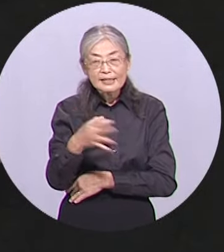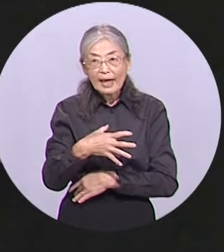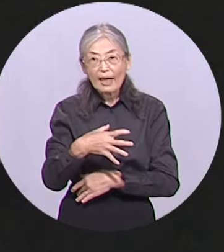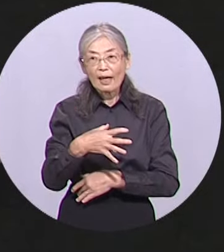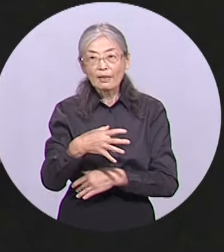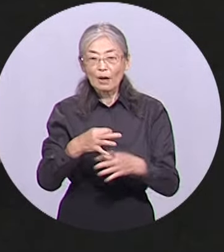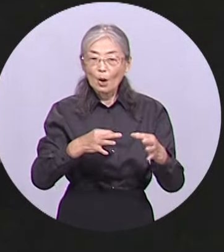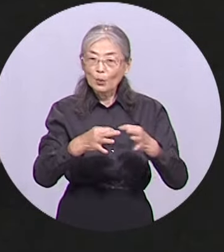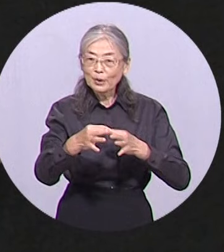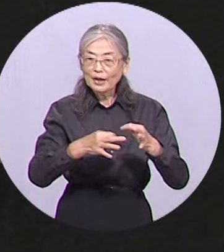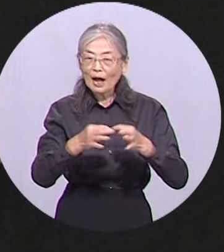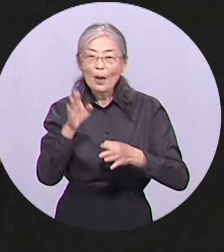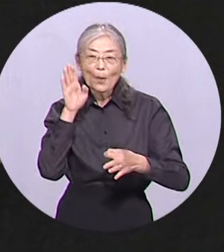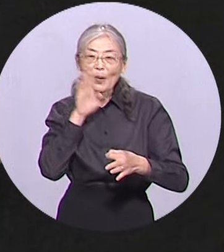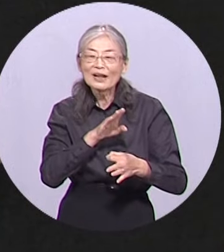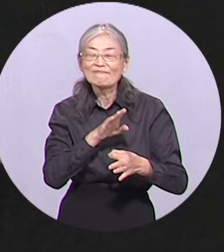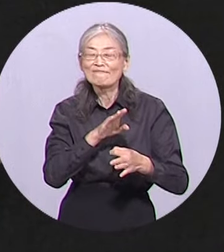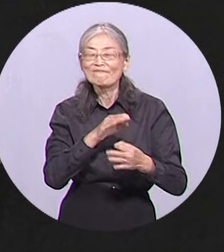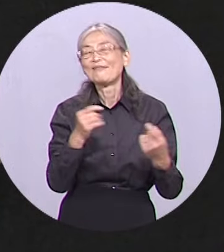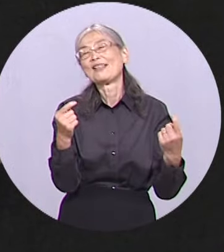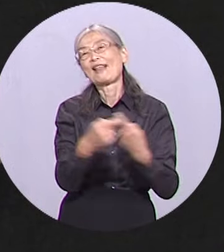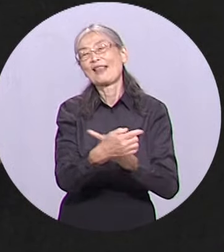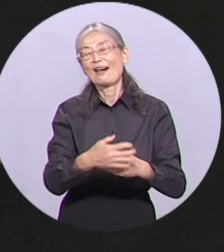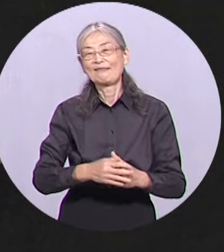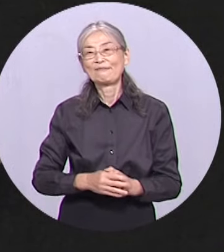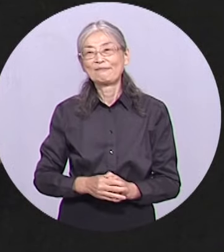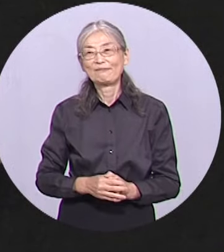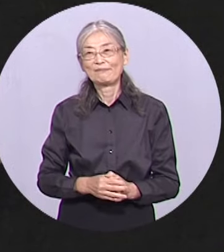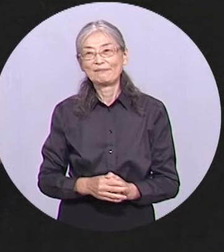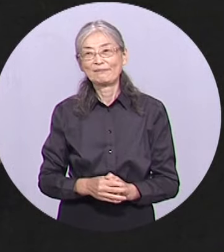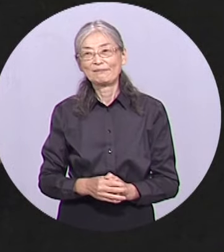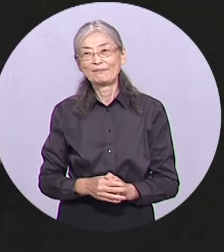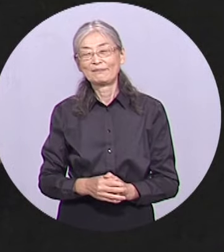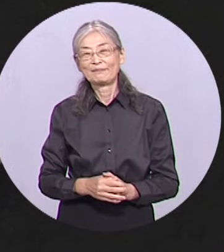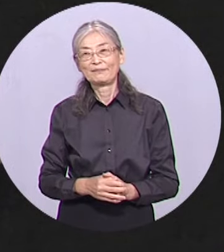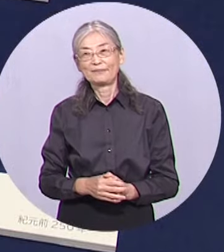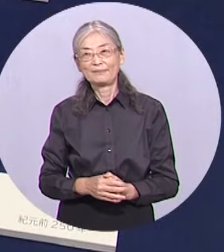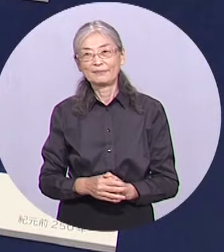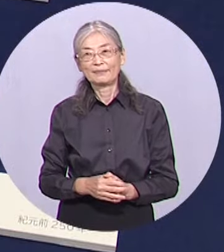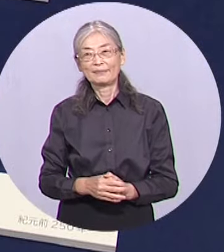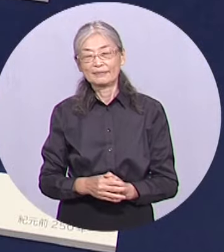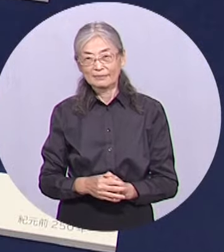り買いが便利でスムーズに行われるようになったと言われています。